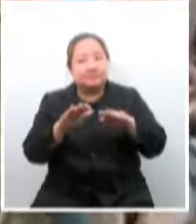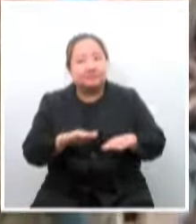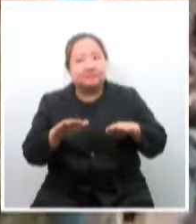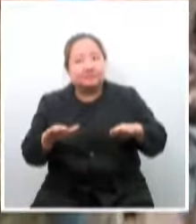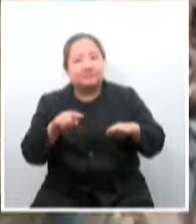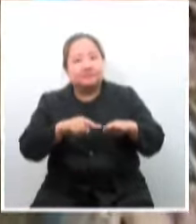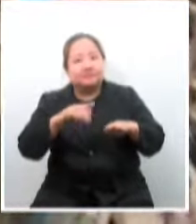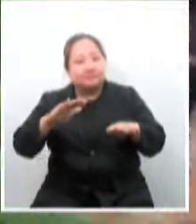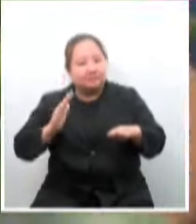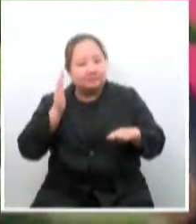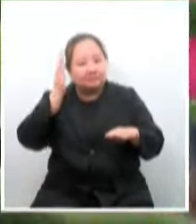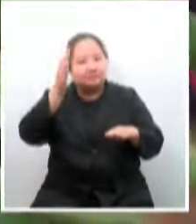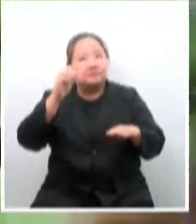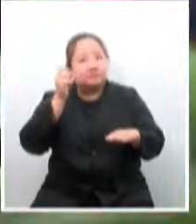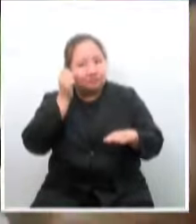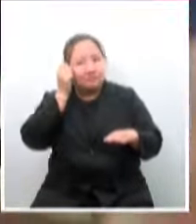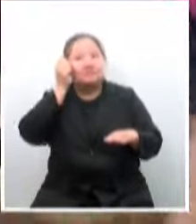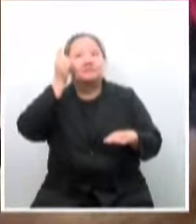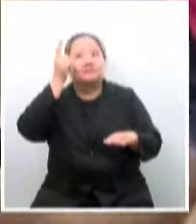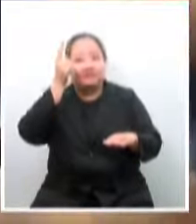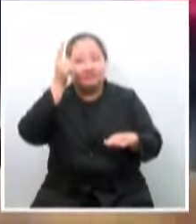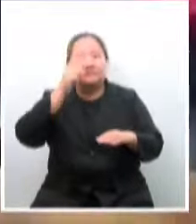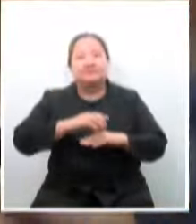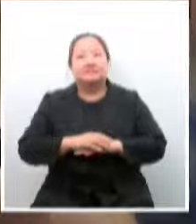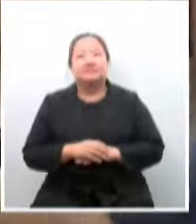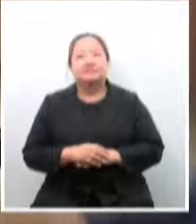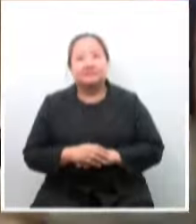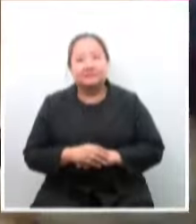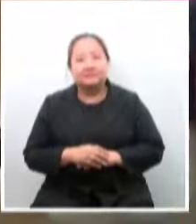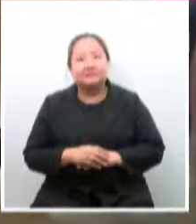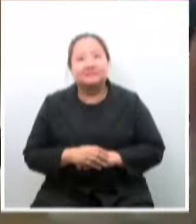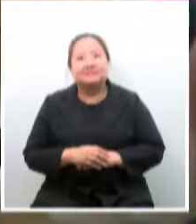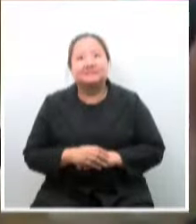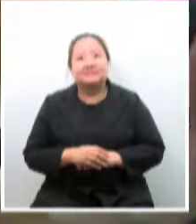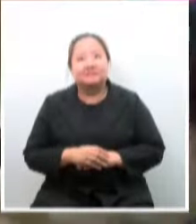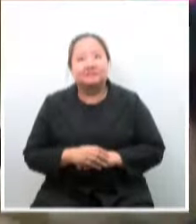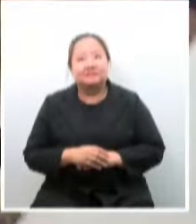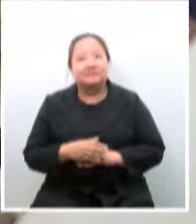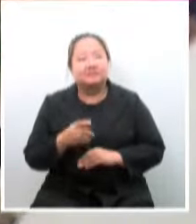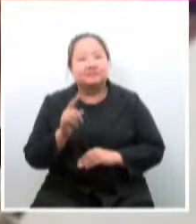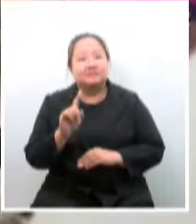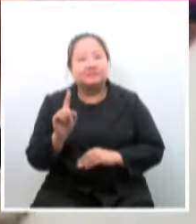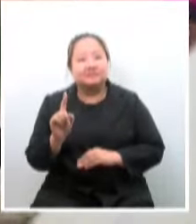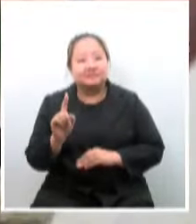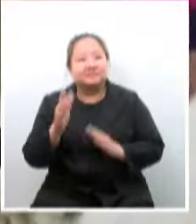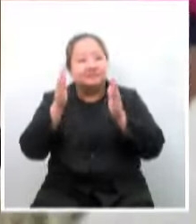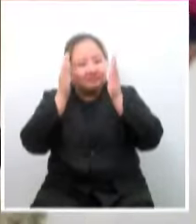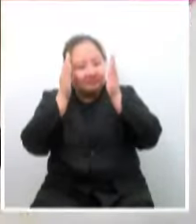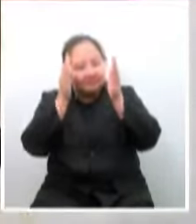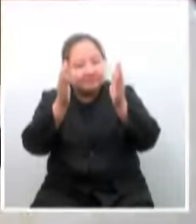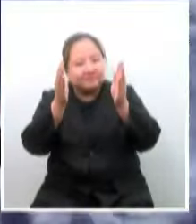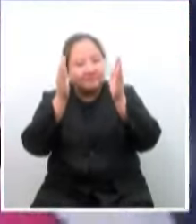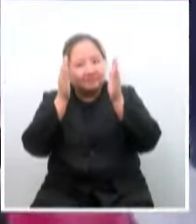วันนั้นเจ้าจะเข้าใจจงตั้ง